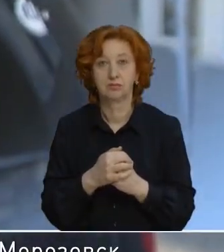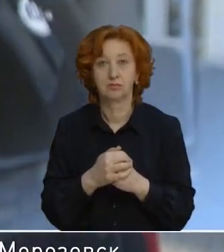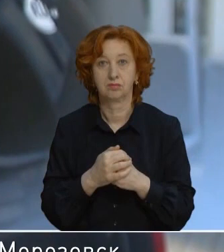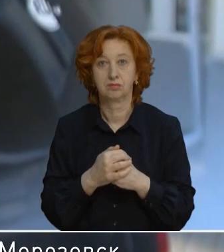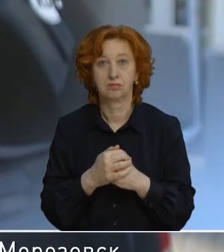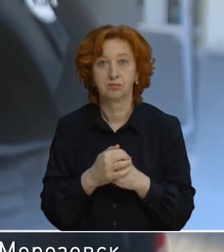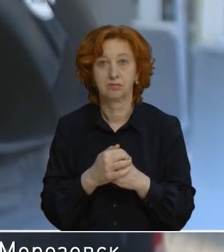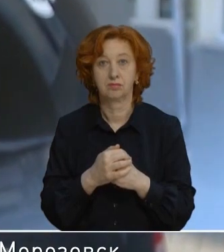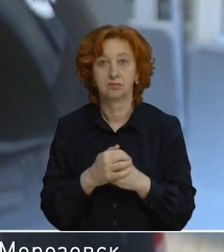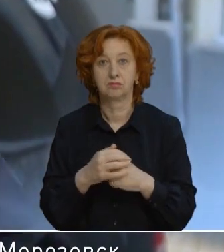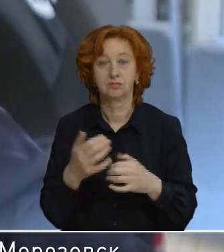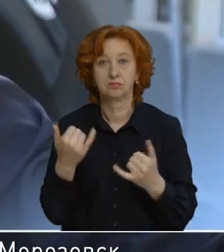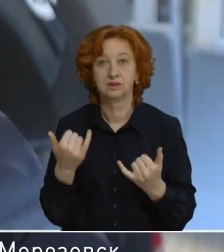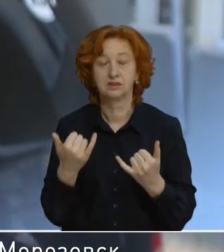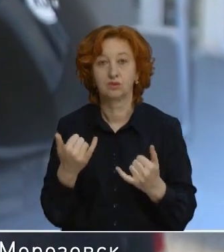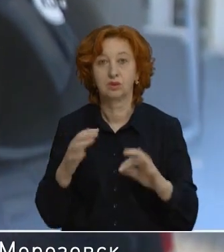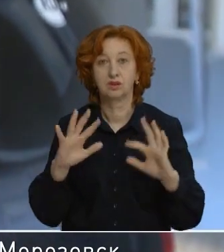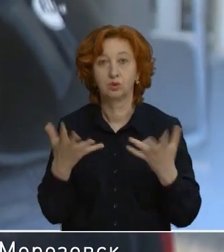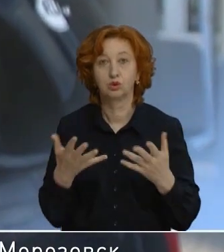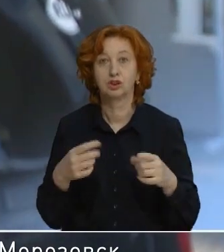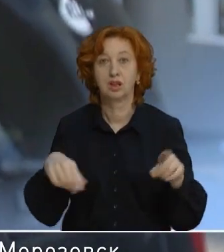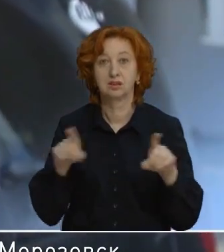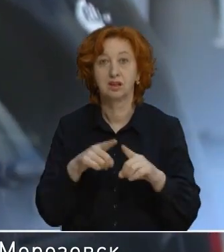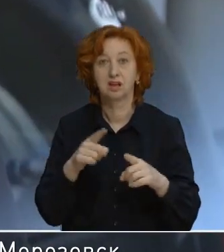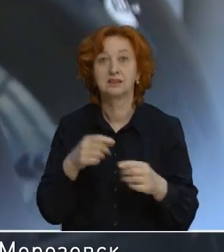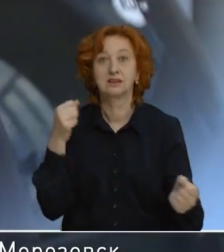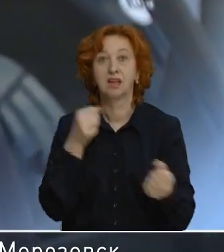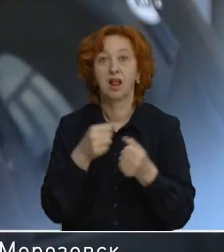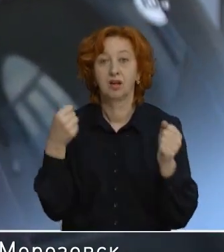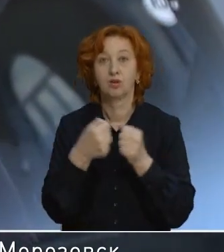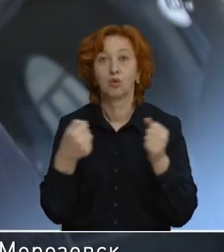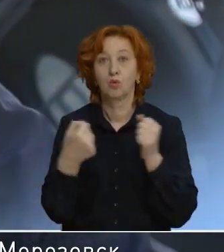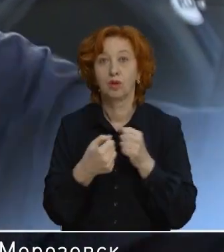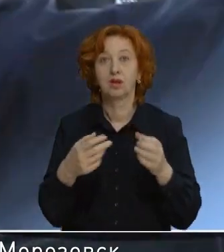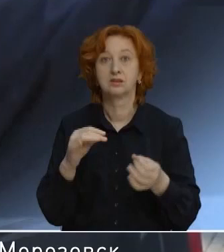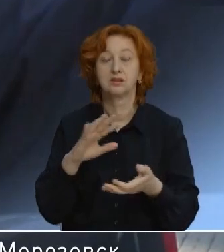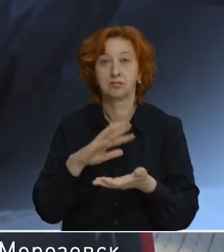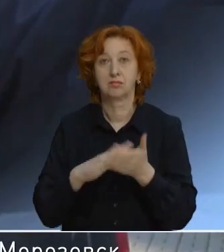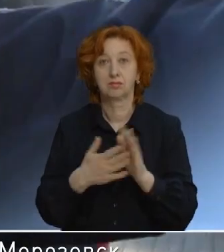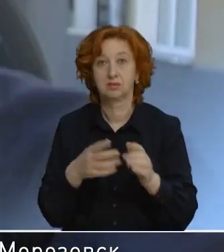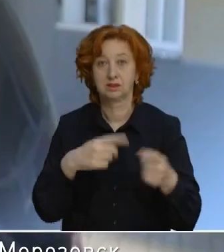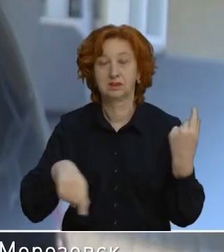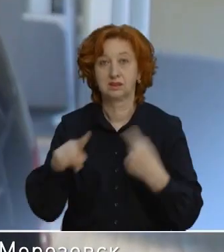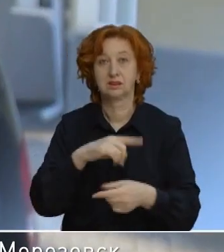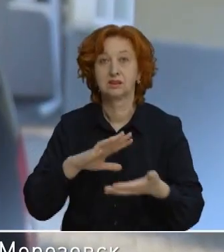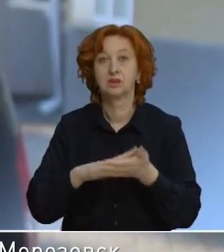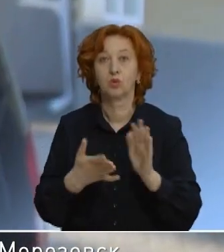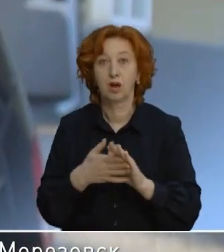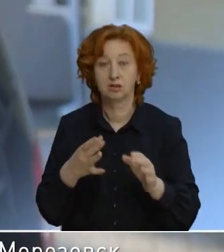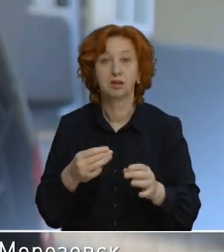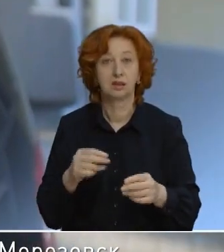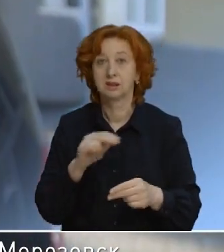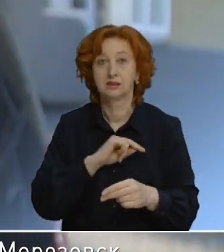по Соколово. Администрация областной зацепил, вот как вы видите, да, там стоит,